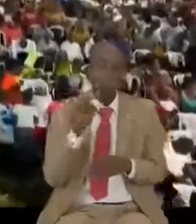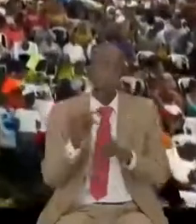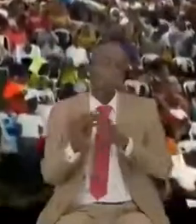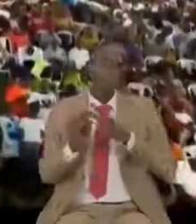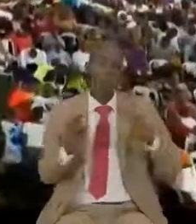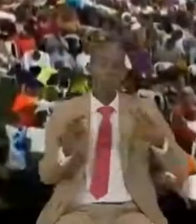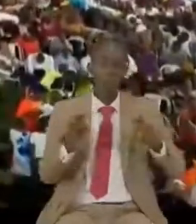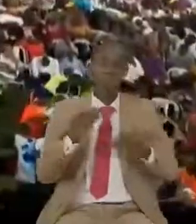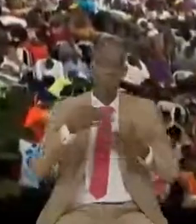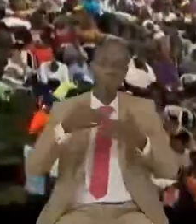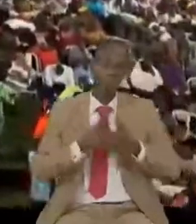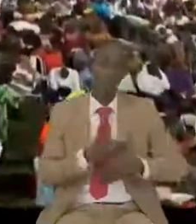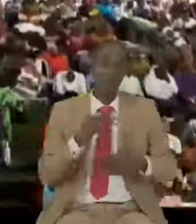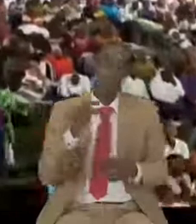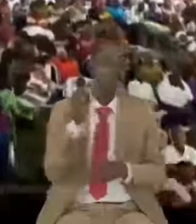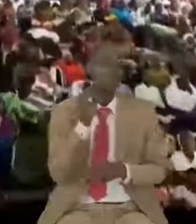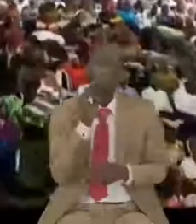Apprêtez-vous.